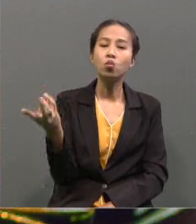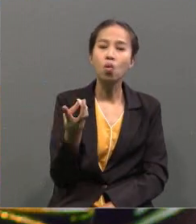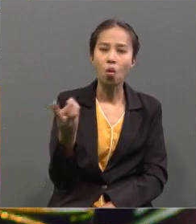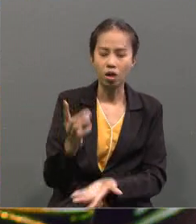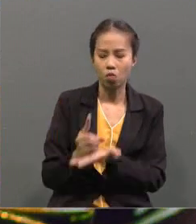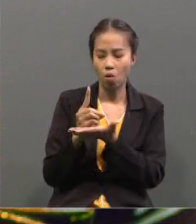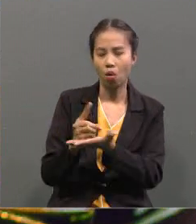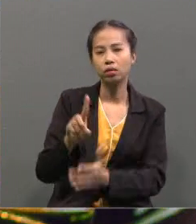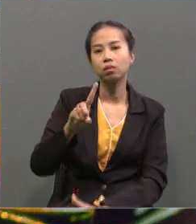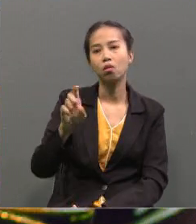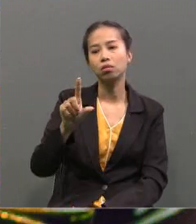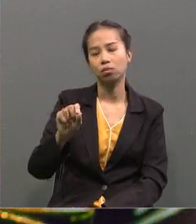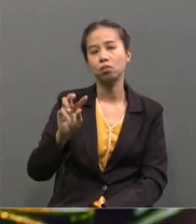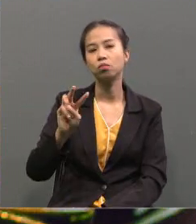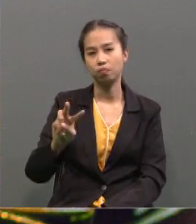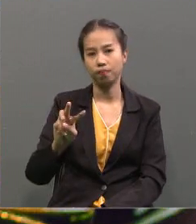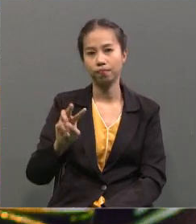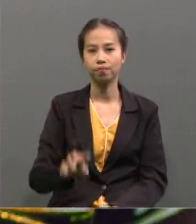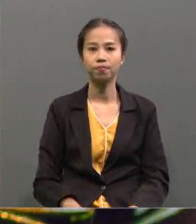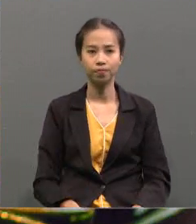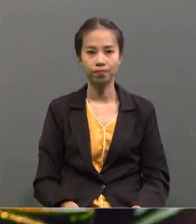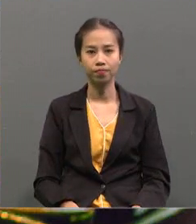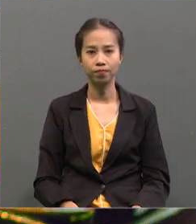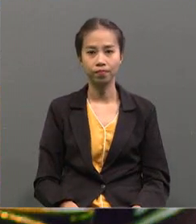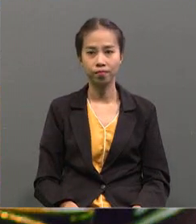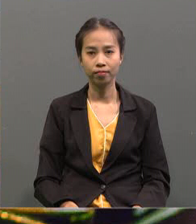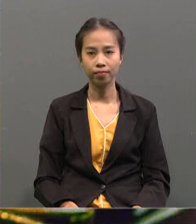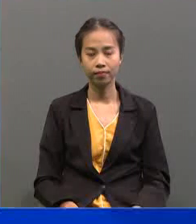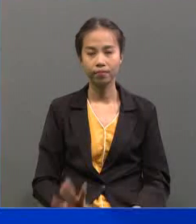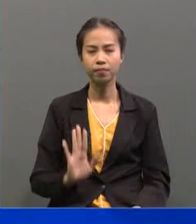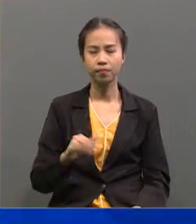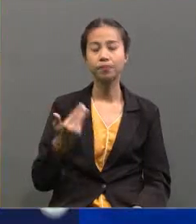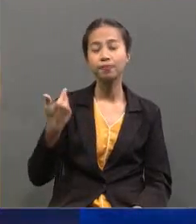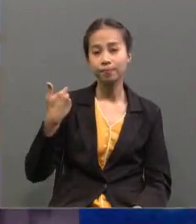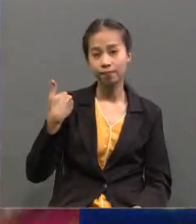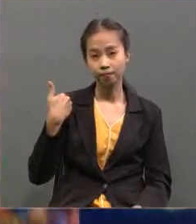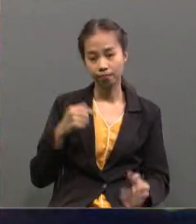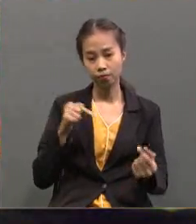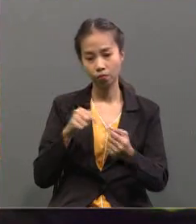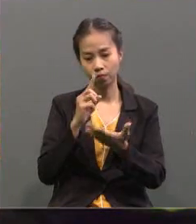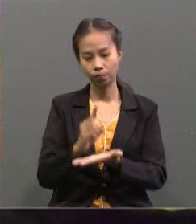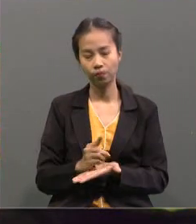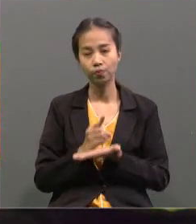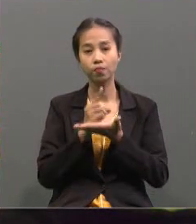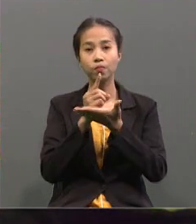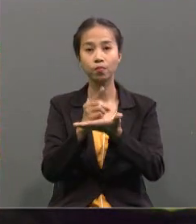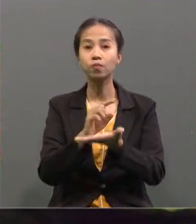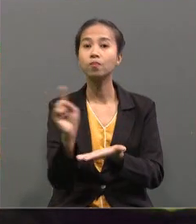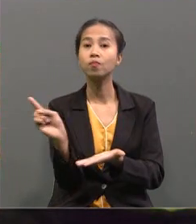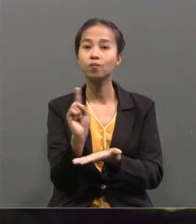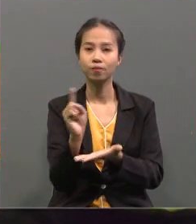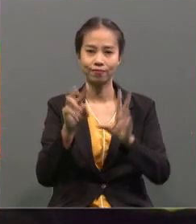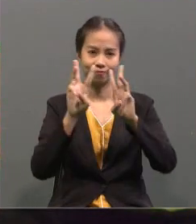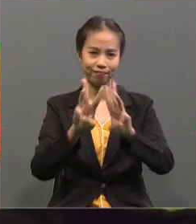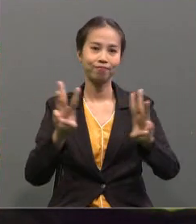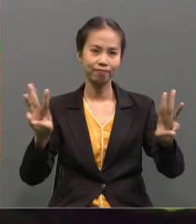กระทงน้อยที่สุดอยู่ที่ 122ใบครับอีกทางเลือกหนึ่งค่ะสำหรับเทศกาลลอยกระทงนะคะก็คือกระทงออนไลน์นั่น